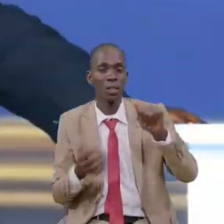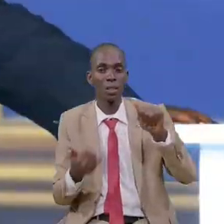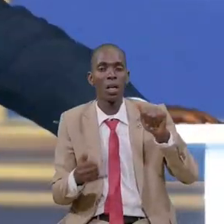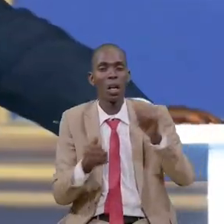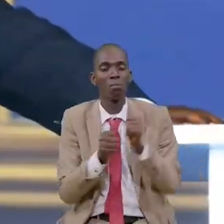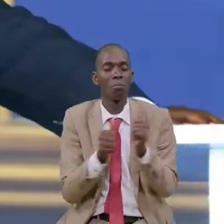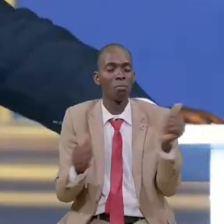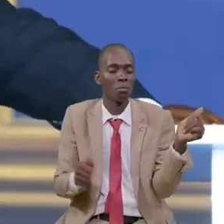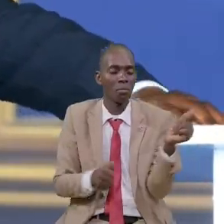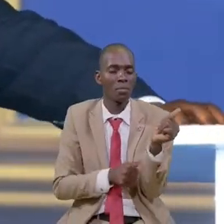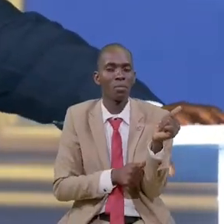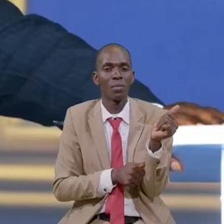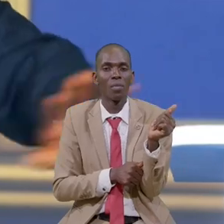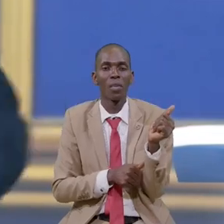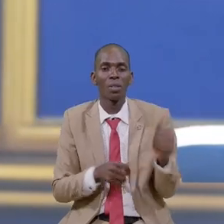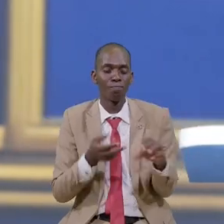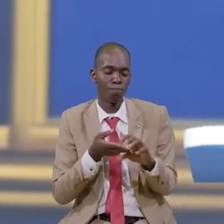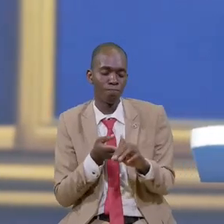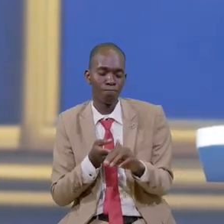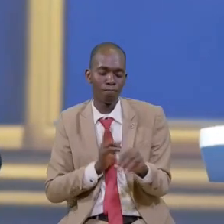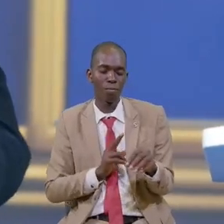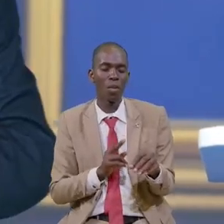veut dire que tu te retires